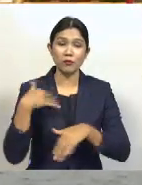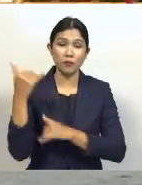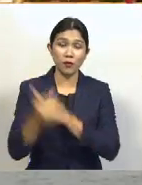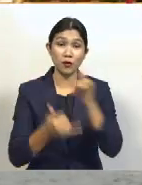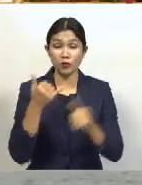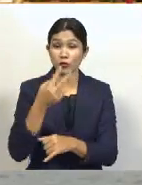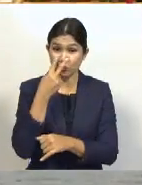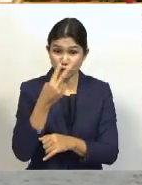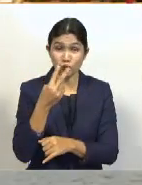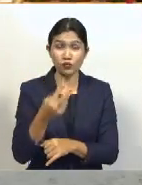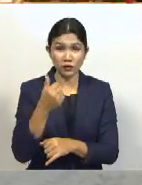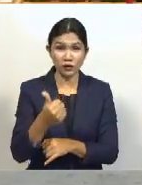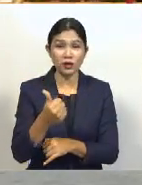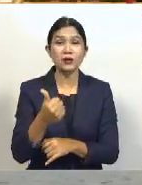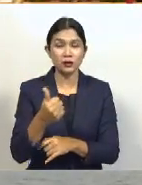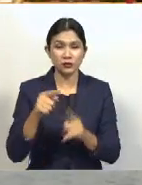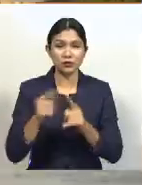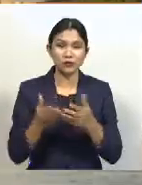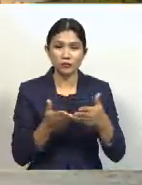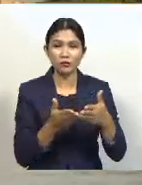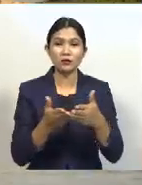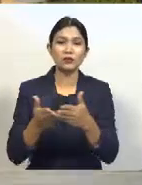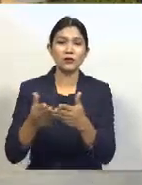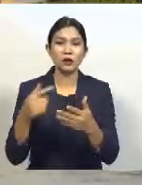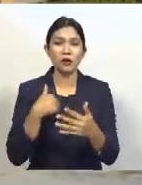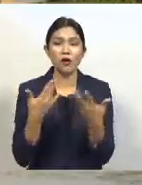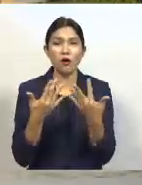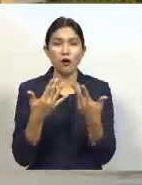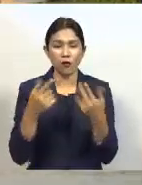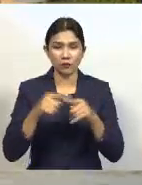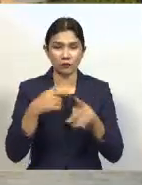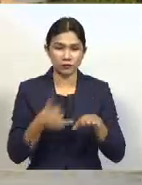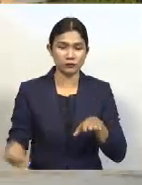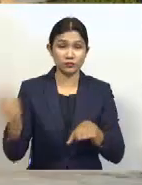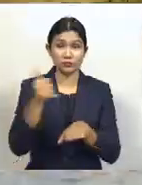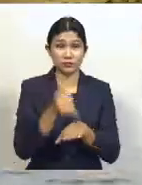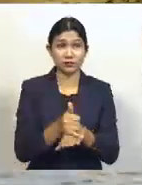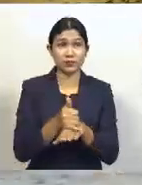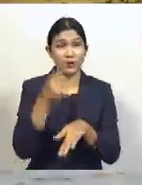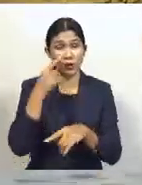งามของขบวนพระยุหยาตราทางชลมาศและเฝ้ารับเสด็จพระบาทสมเด็จพระเจ้าอยู่หั